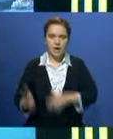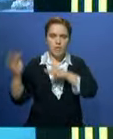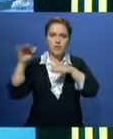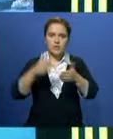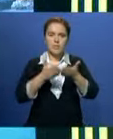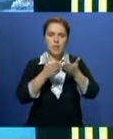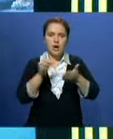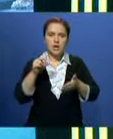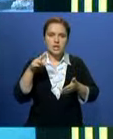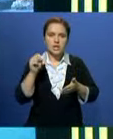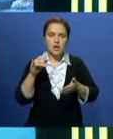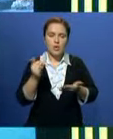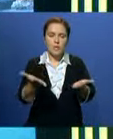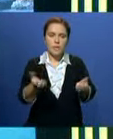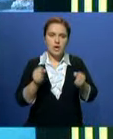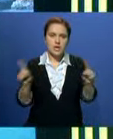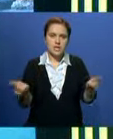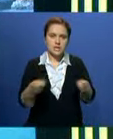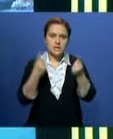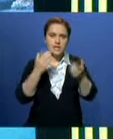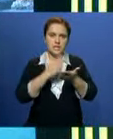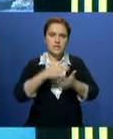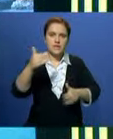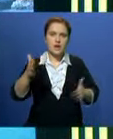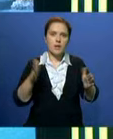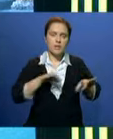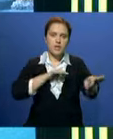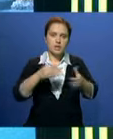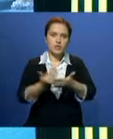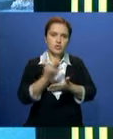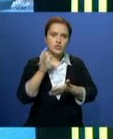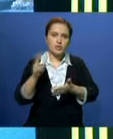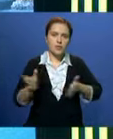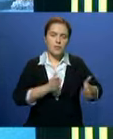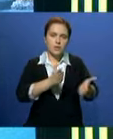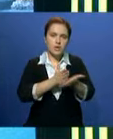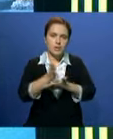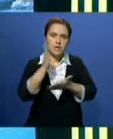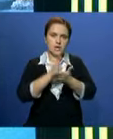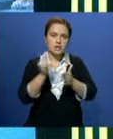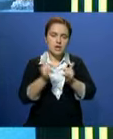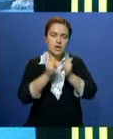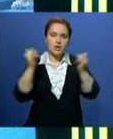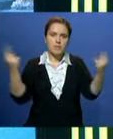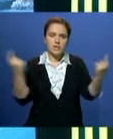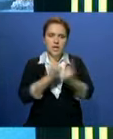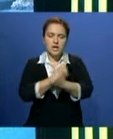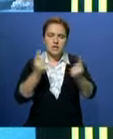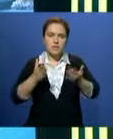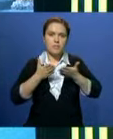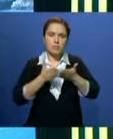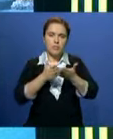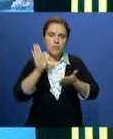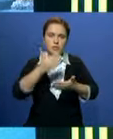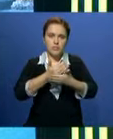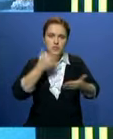Морской порт Актау получает развитие в рамках проекта «Новый шелковый путь», направленного на повышение транзитного потенциала страны. В прошлом году